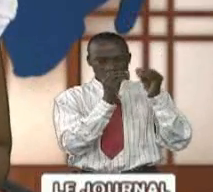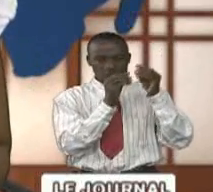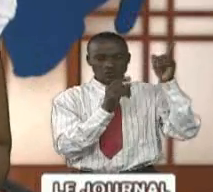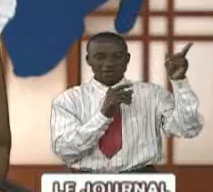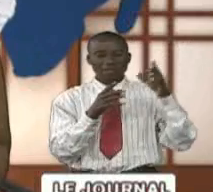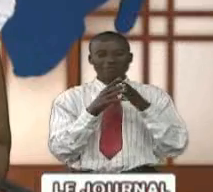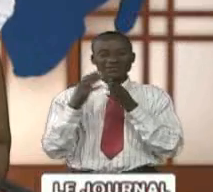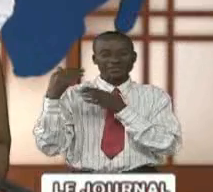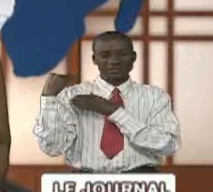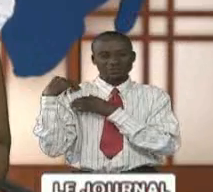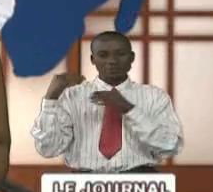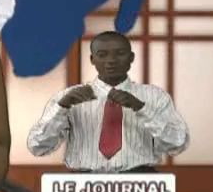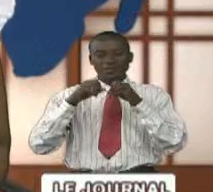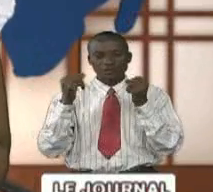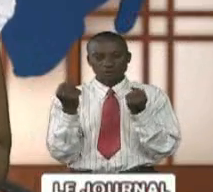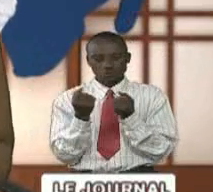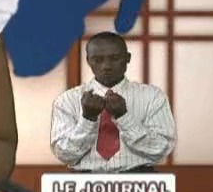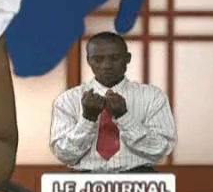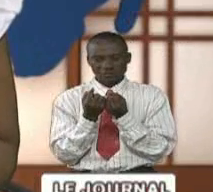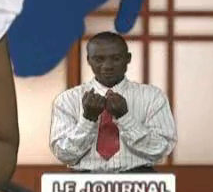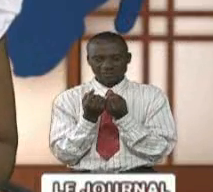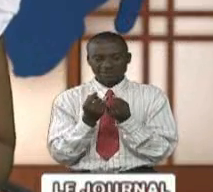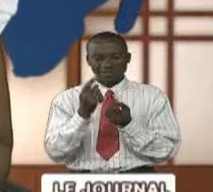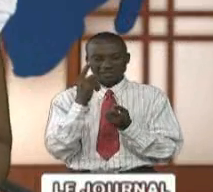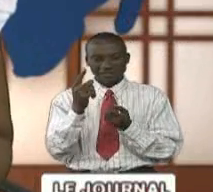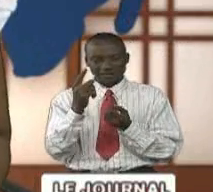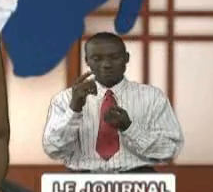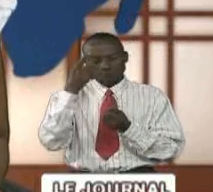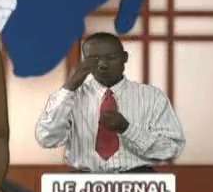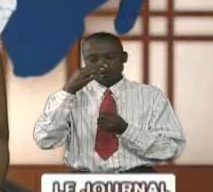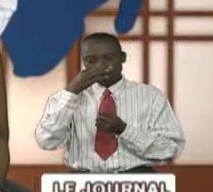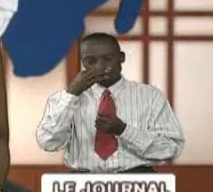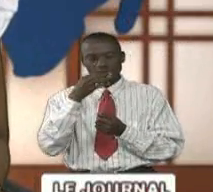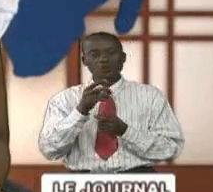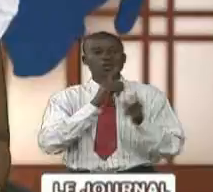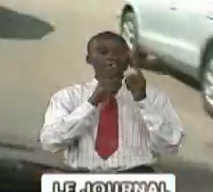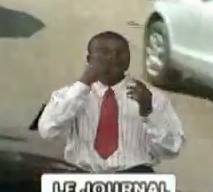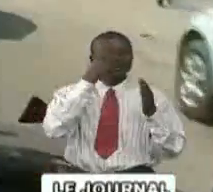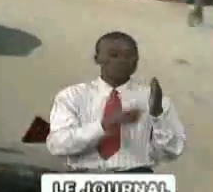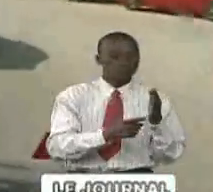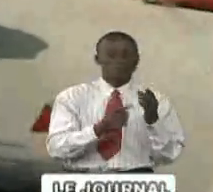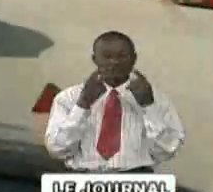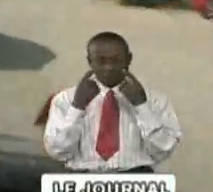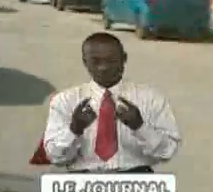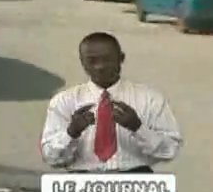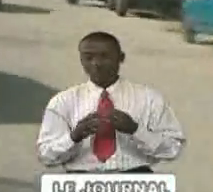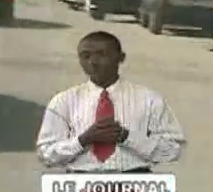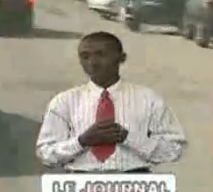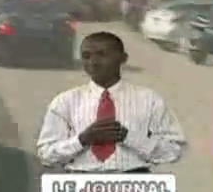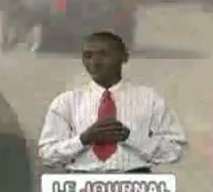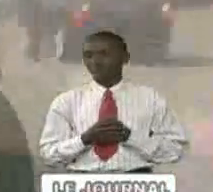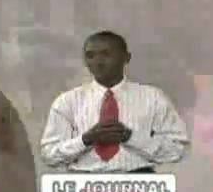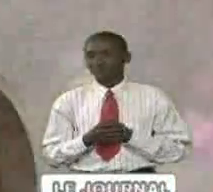avec les responsables de l'entreprise Mwanda International Oil. Jacques Kabamba nous en parle. Le vice-ministre des